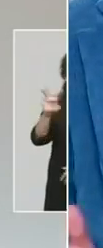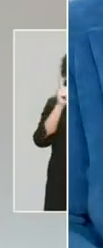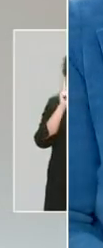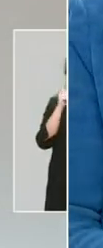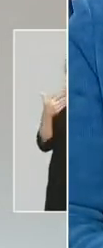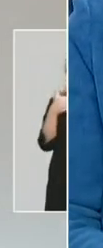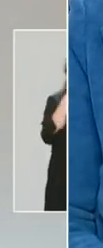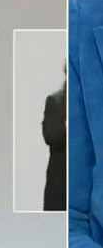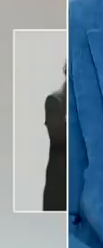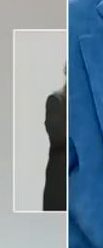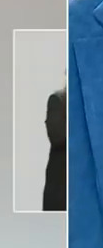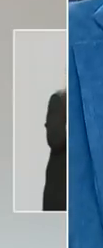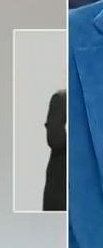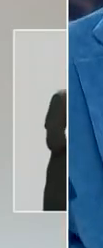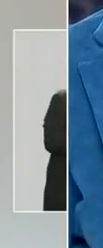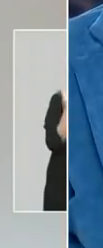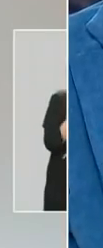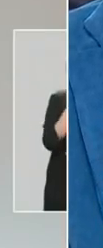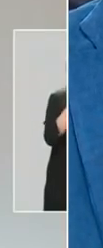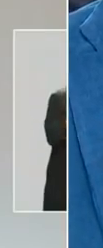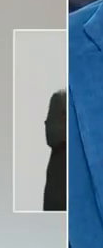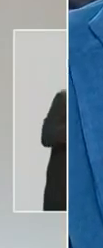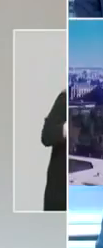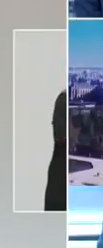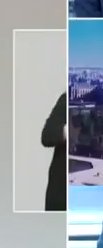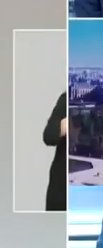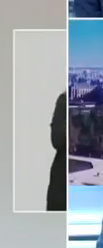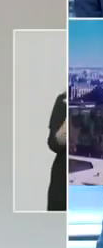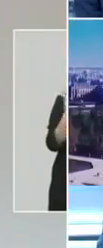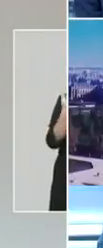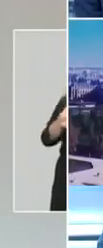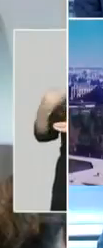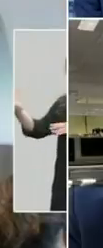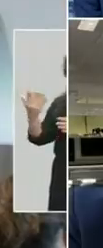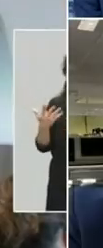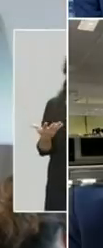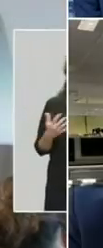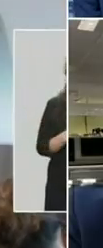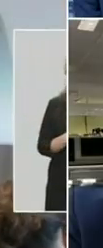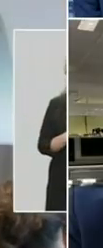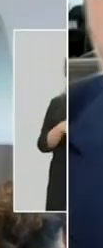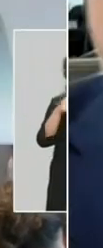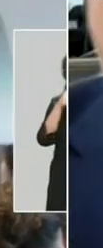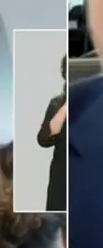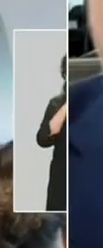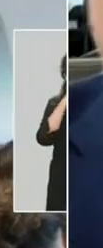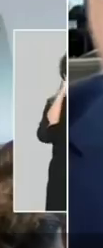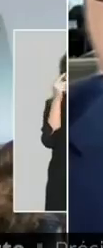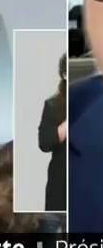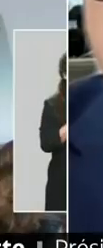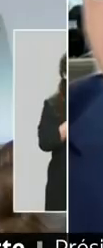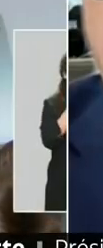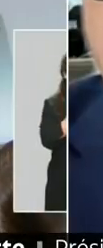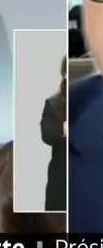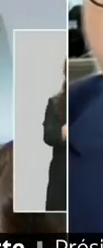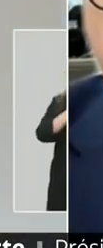bah évidemment, il ne faut pas revenir aux tests gratuits. François Blanchecotte, vous répondez quoi à Jean-Luc Mélenchon? Vous dites-il a raison? Bah écoutez, les tests de confort juste pour